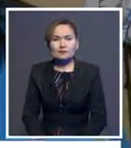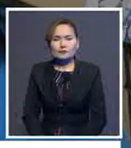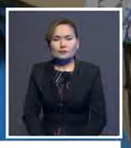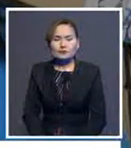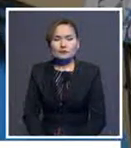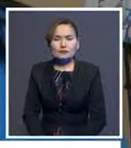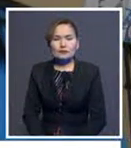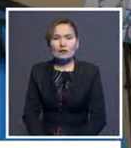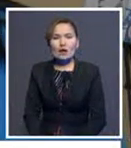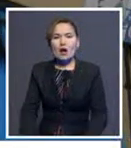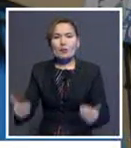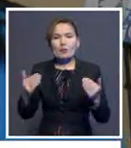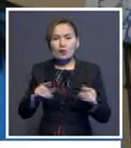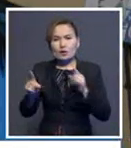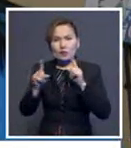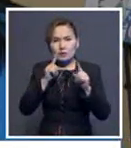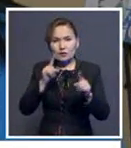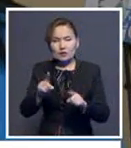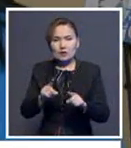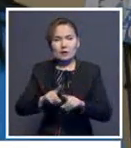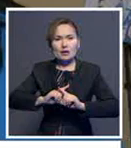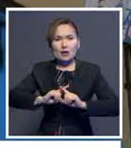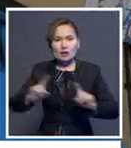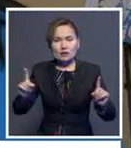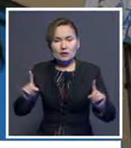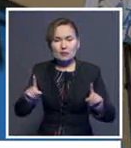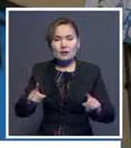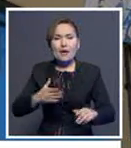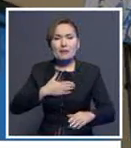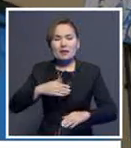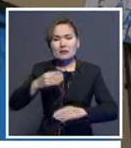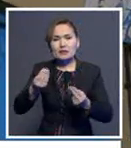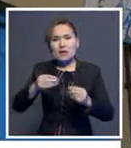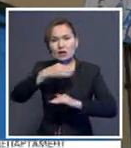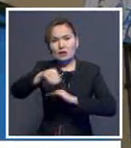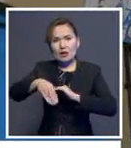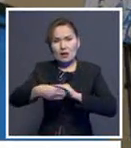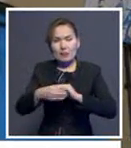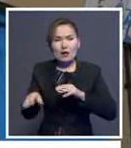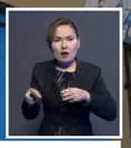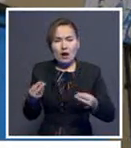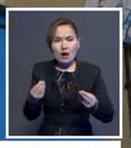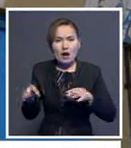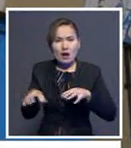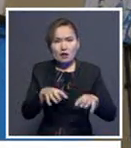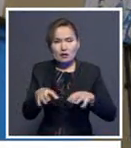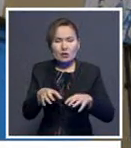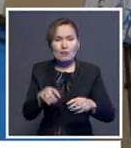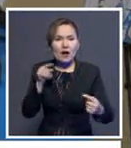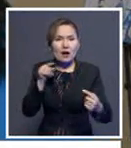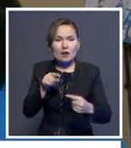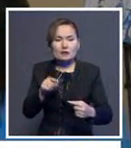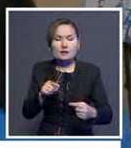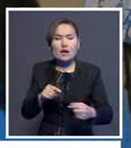Бүгінгі шараның ерекшелігі сыбайлас жемқорлыққа қарсы тақырыпта республика бойынша алғаш рет бүгін ақындар айтысын ұсынғалы